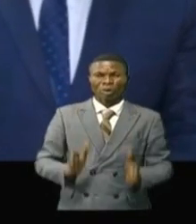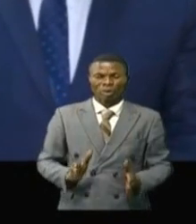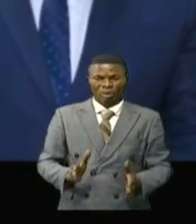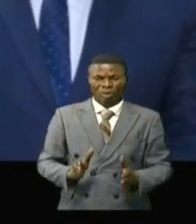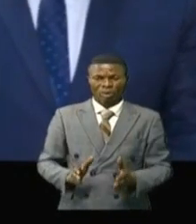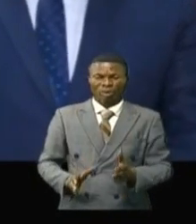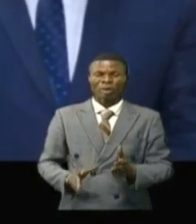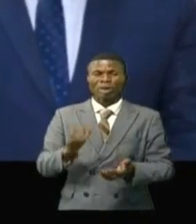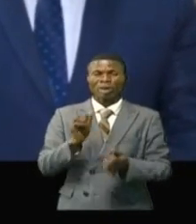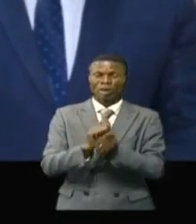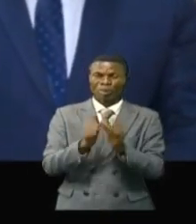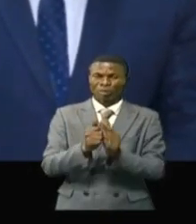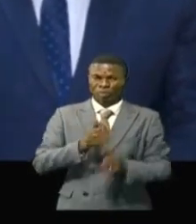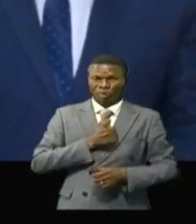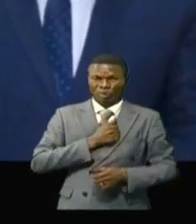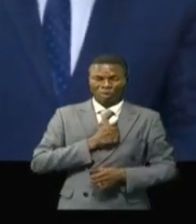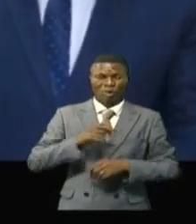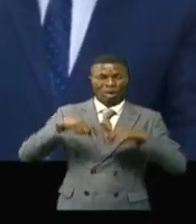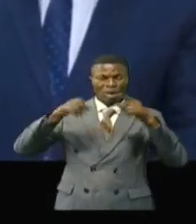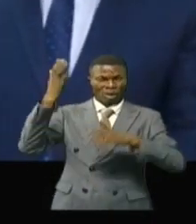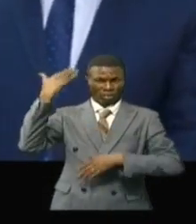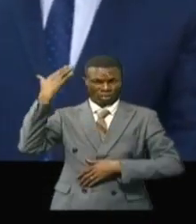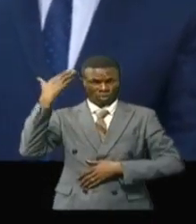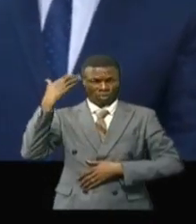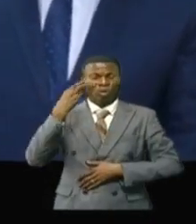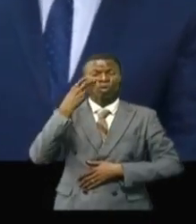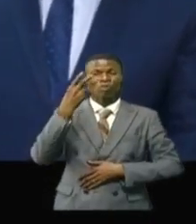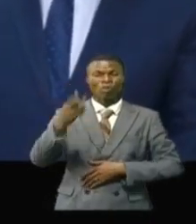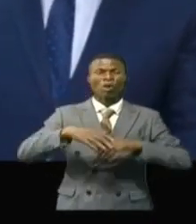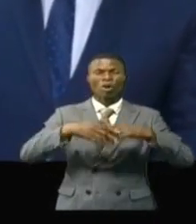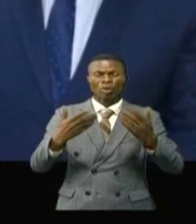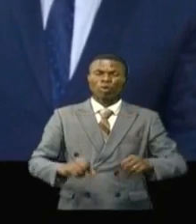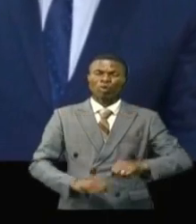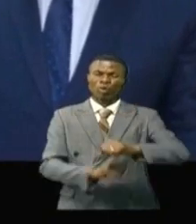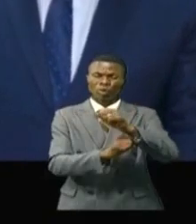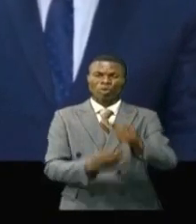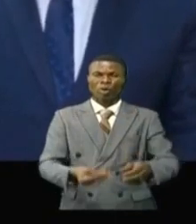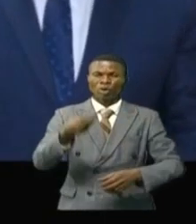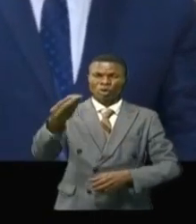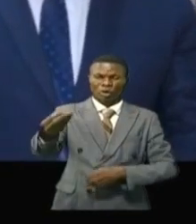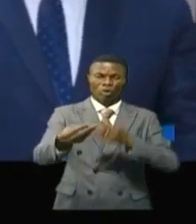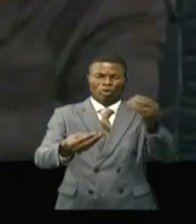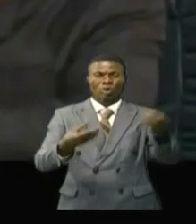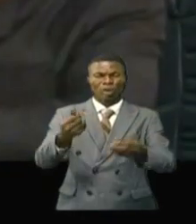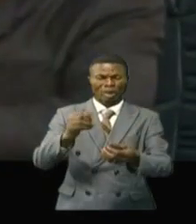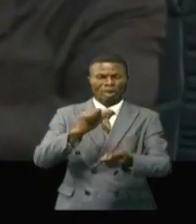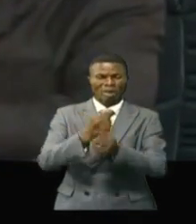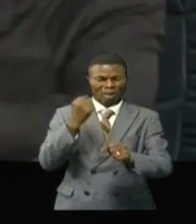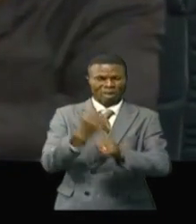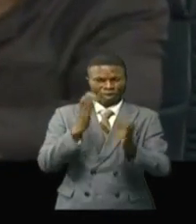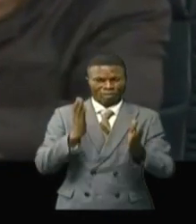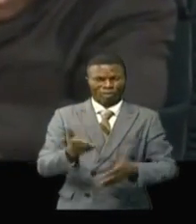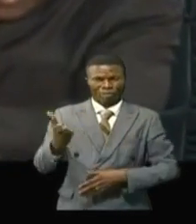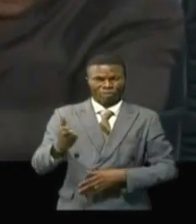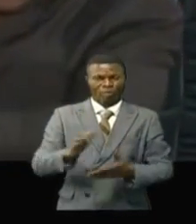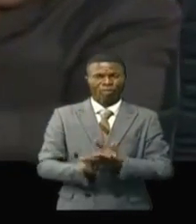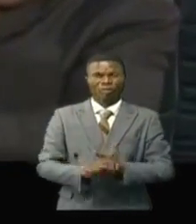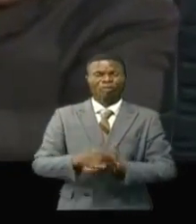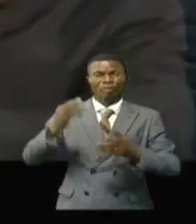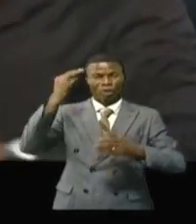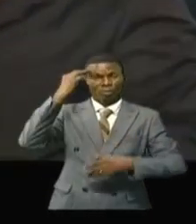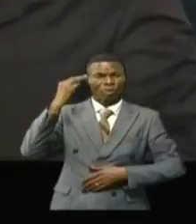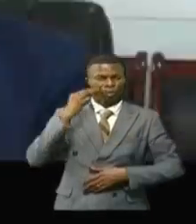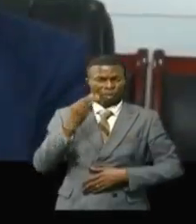fonds propres de plus d'un million de dollars pour vraiment voir comment soutenir et financer les entrepreneurs, les sous-traitants. Le patron de l'entrepreneuriat